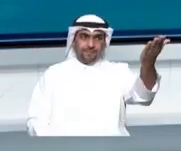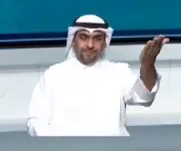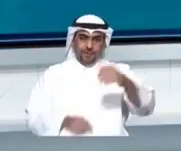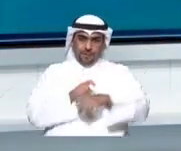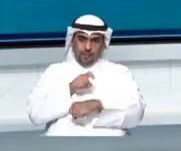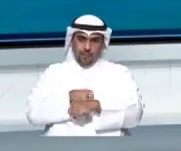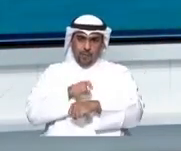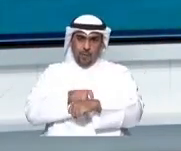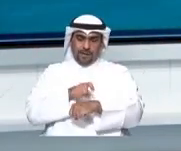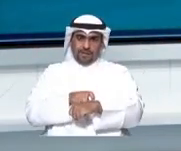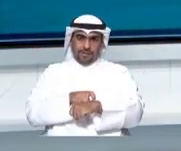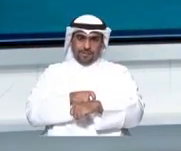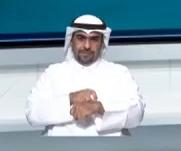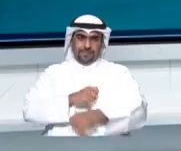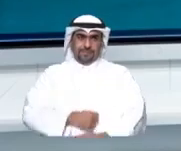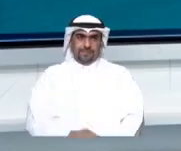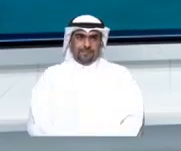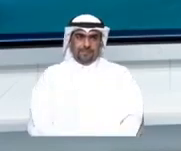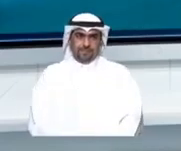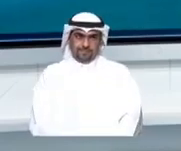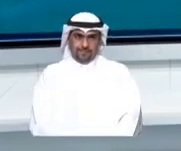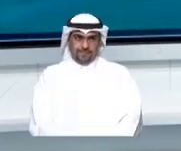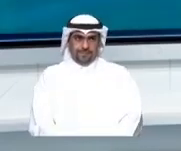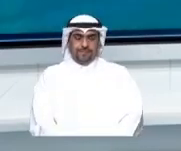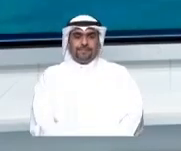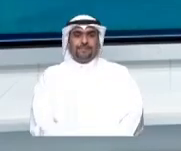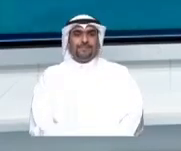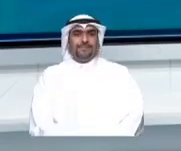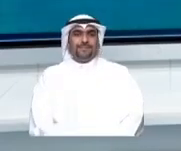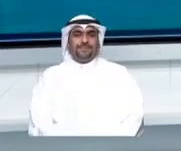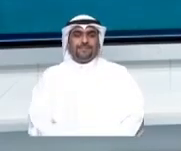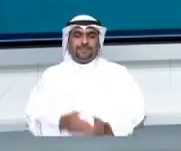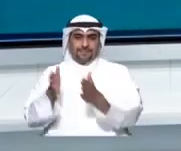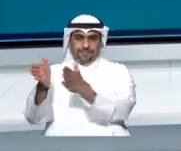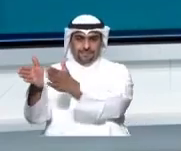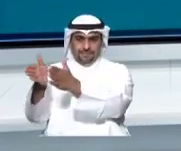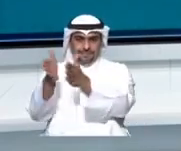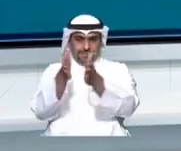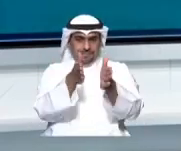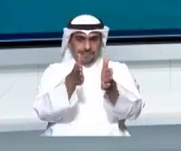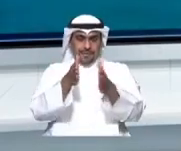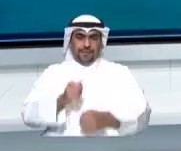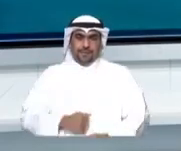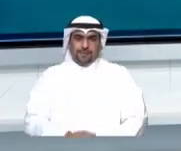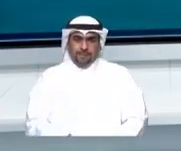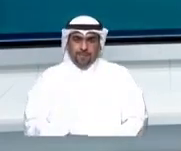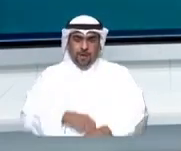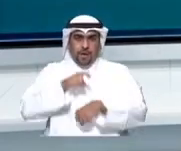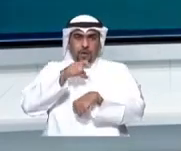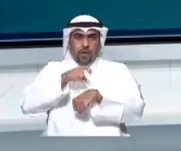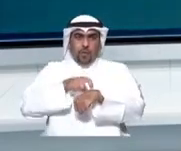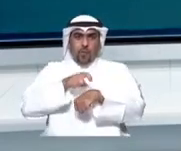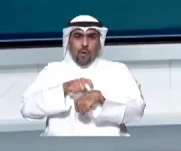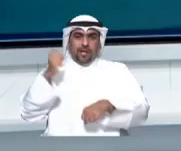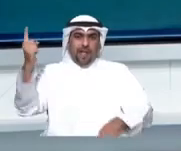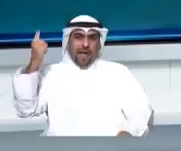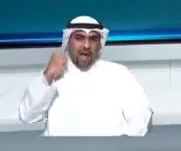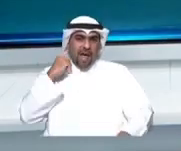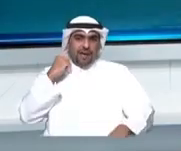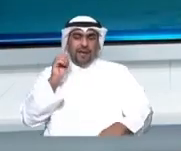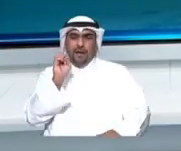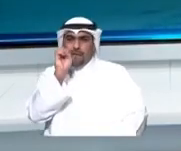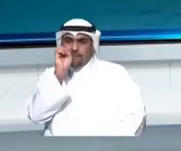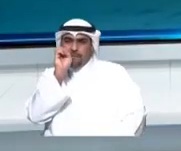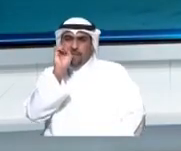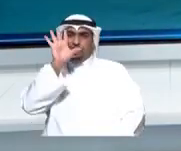في الساعة 10:10 صباحا، والجزر الثاني في 10:05 مساء. أذان الفجر لنهار الغد راح